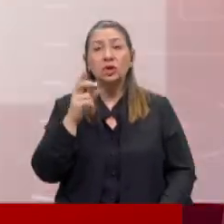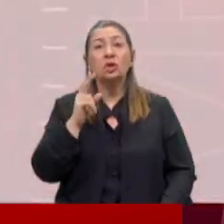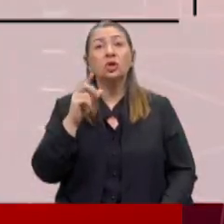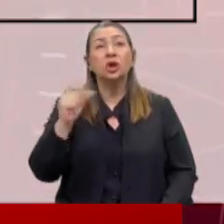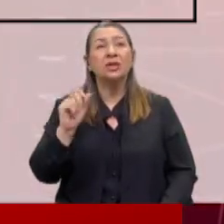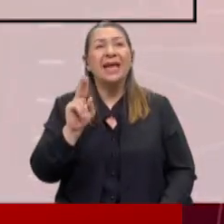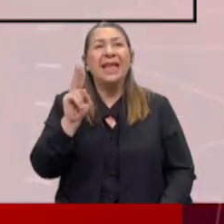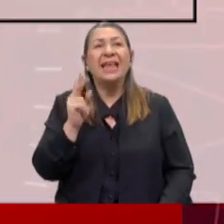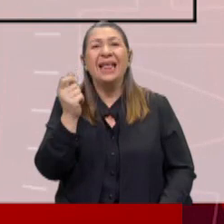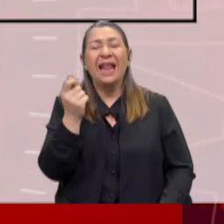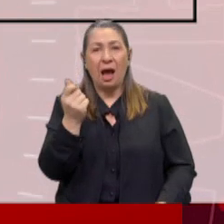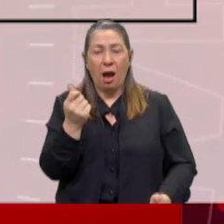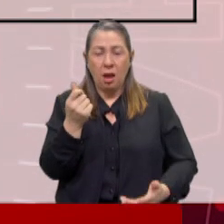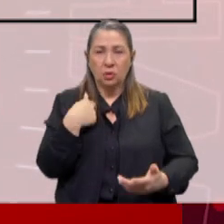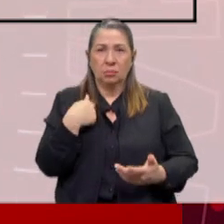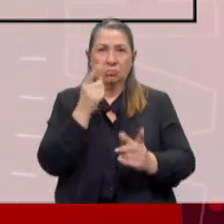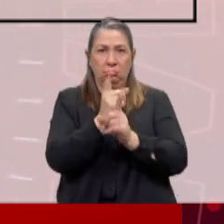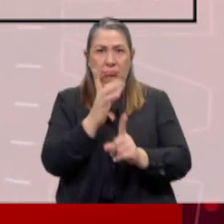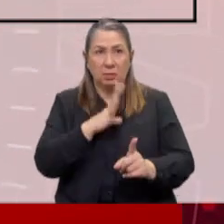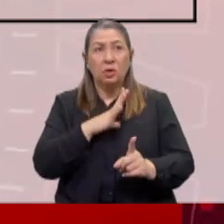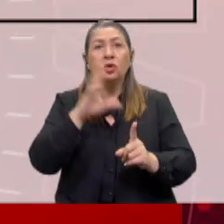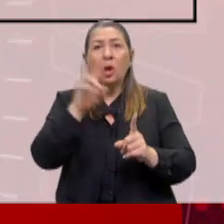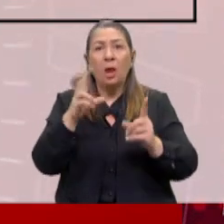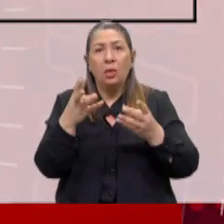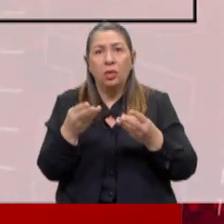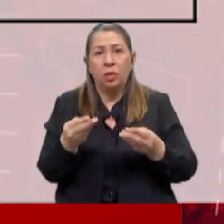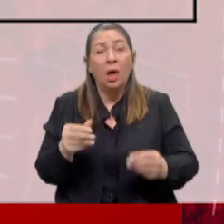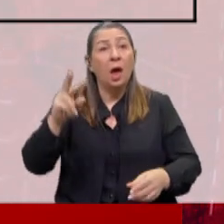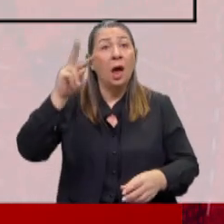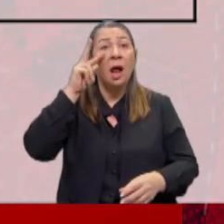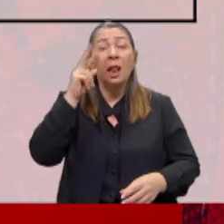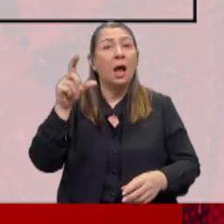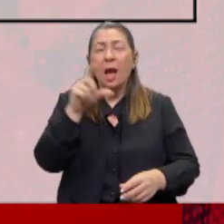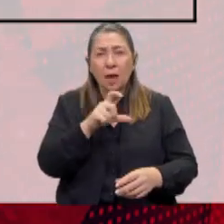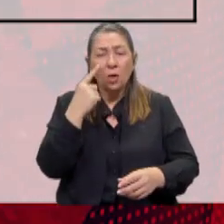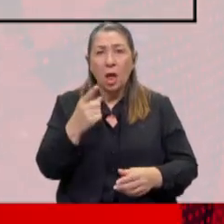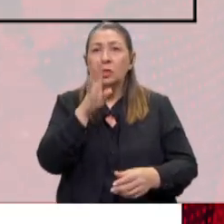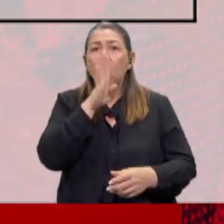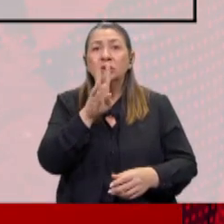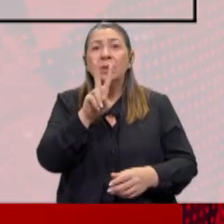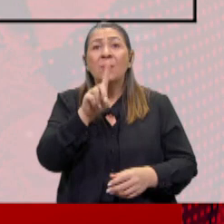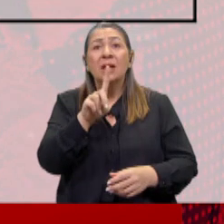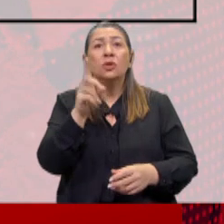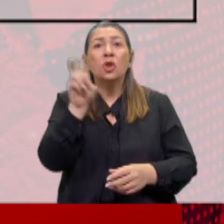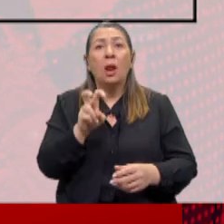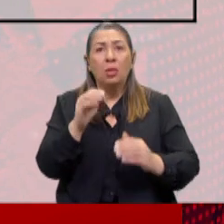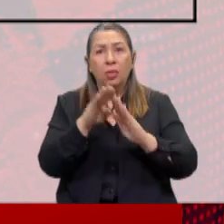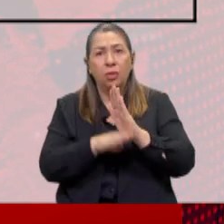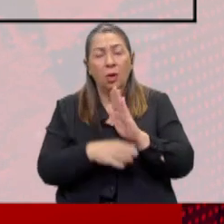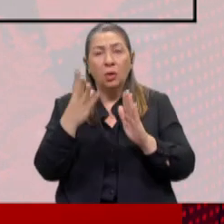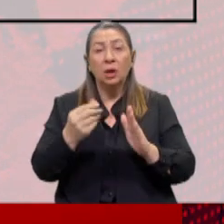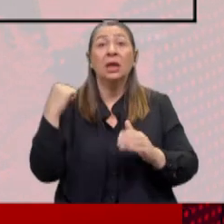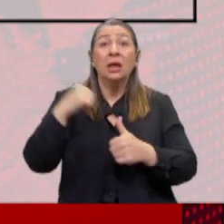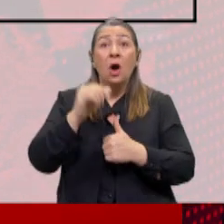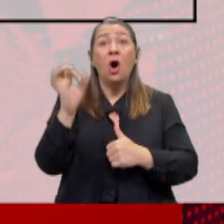dolar düzeyinde ücretimiz vardı. Dolar karşısındaki erimeden kaynaklı Aralık ayında gelirimizin 421 dolara gerilediğini gördük. Yine